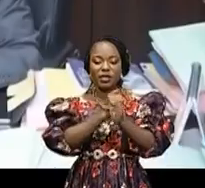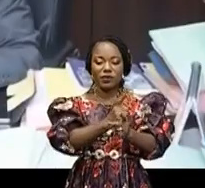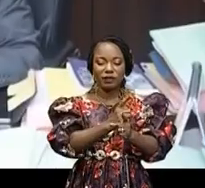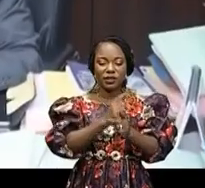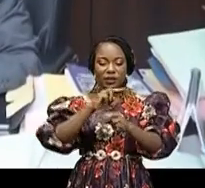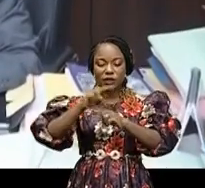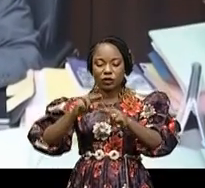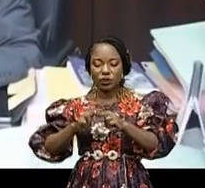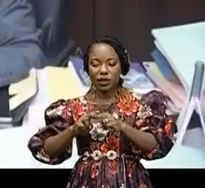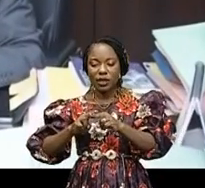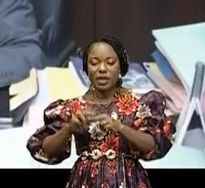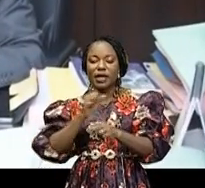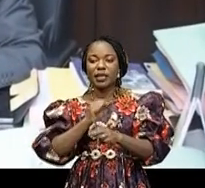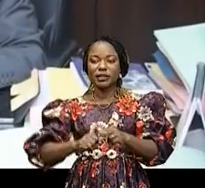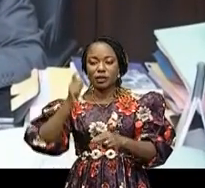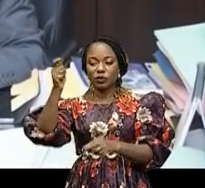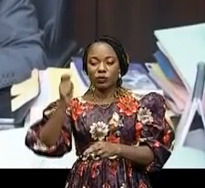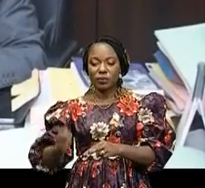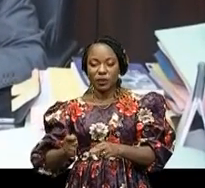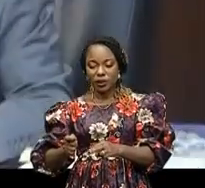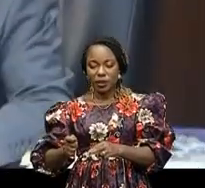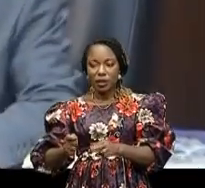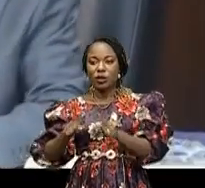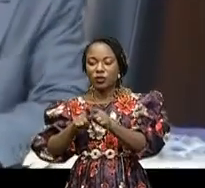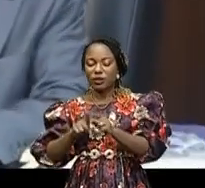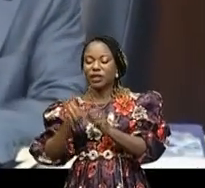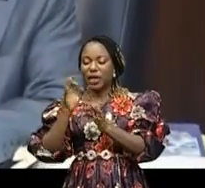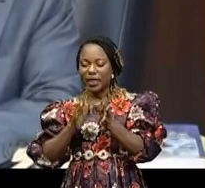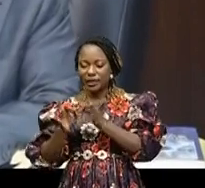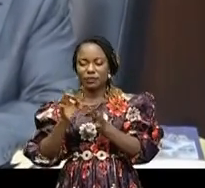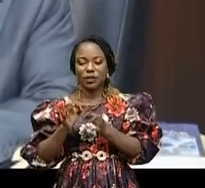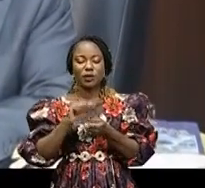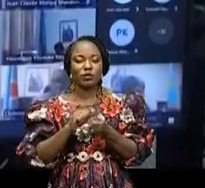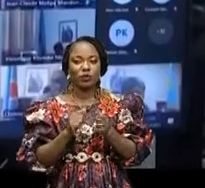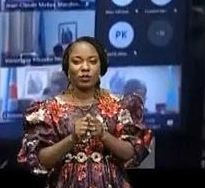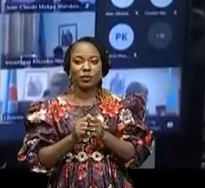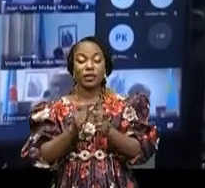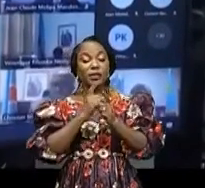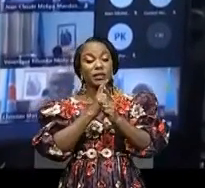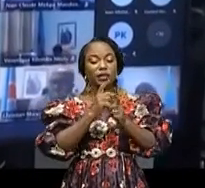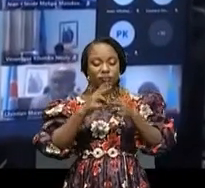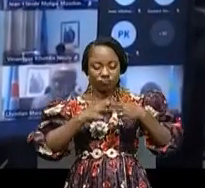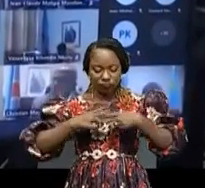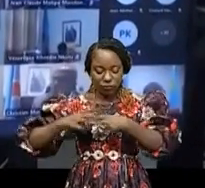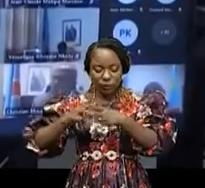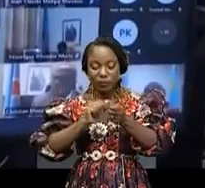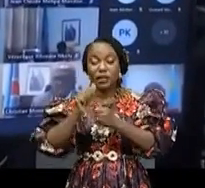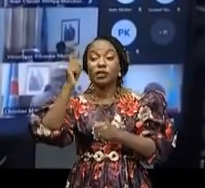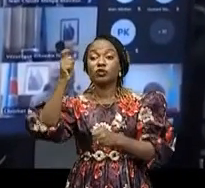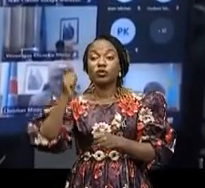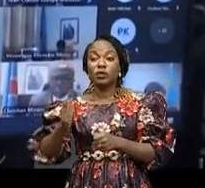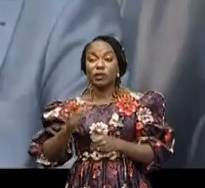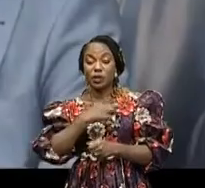combattant pour sa part a fait le point de la situation sécuritaire qui demeure globalement sous contrôle des forces armées de la